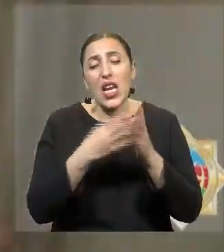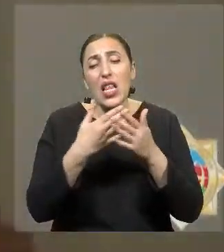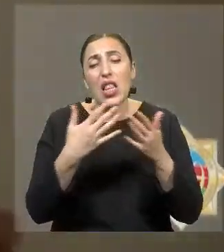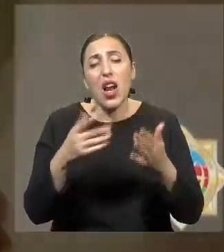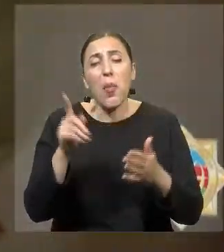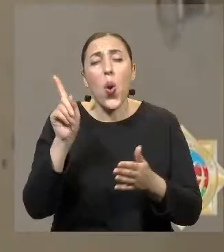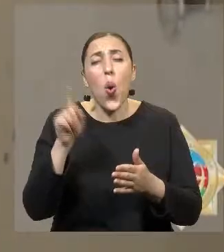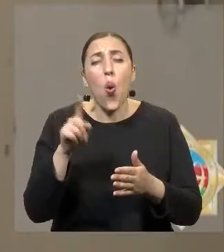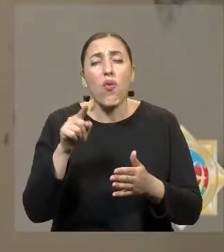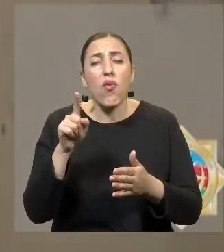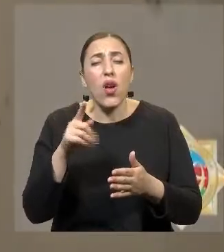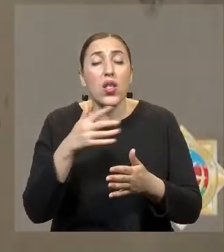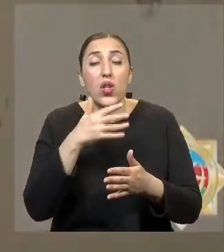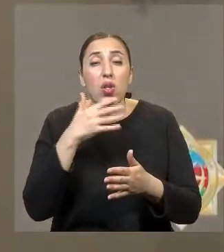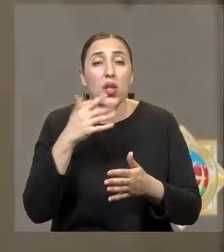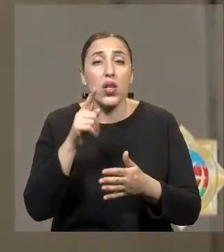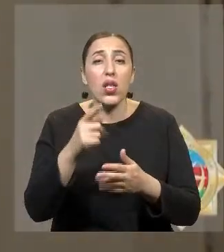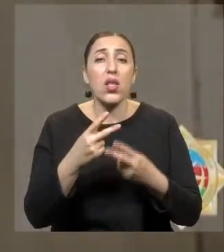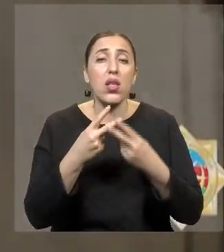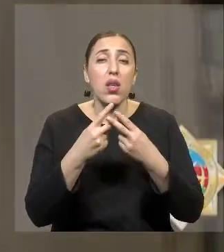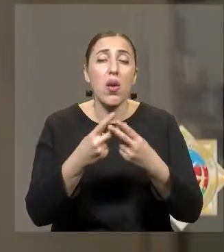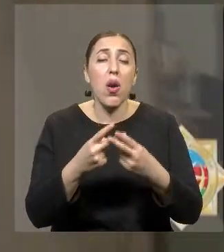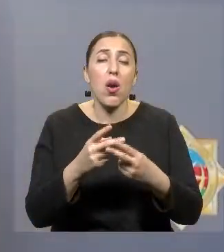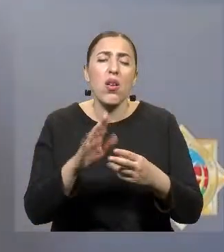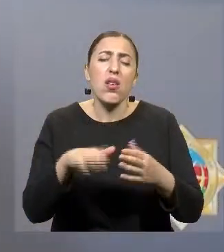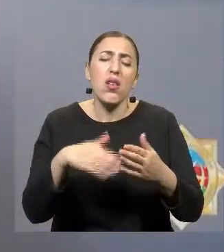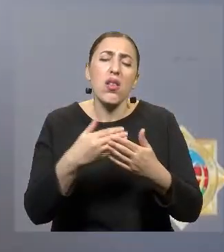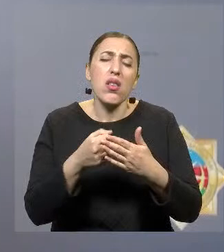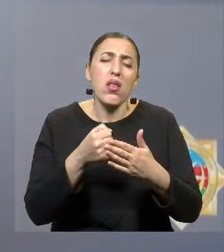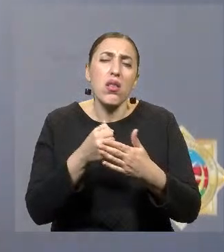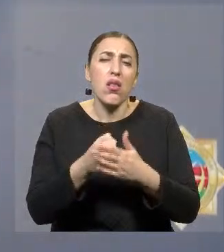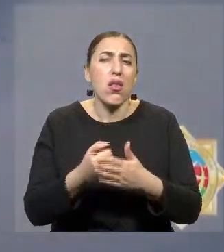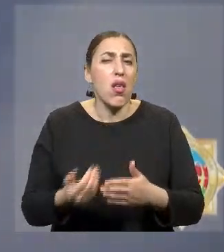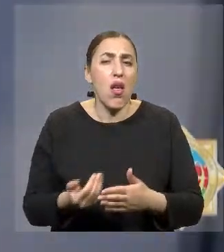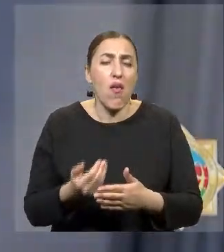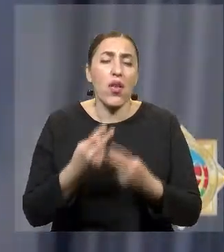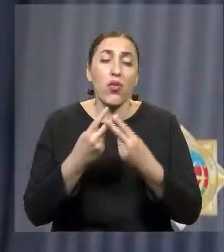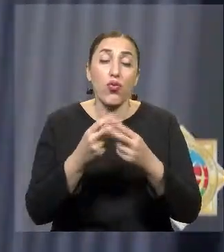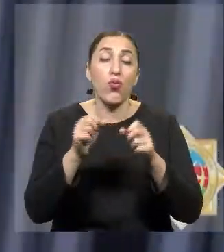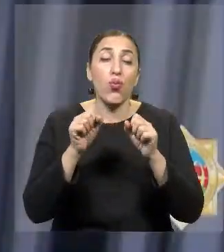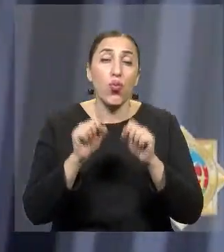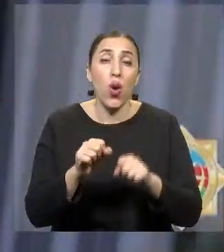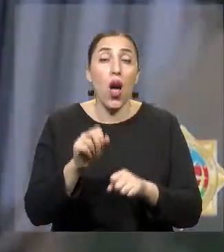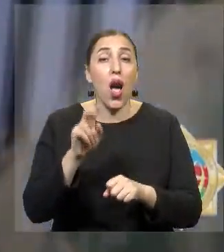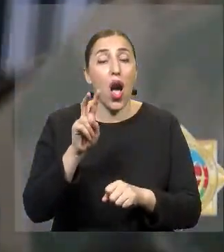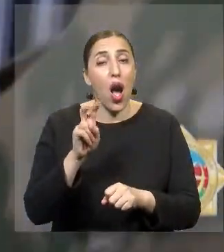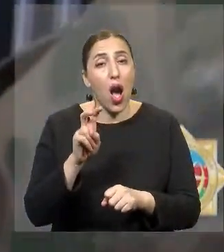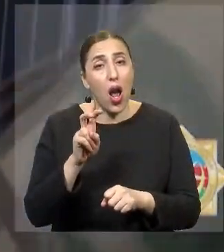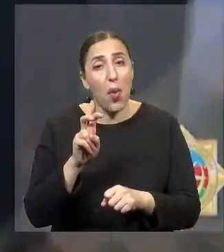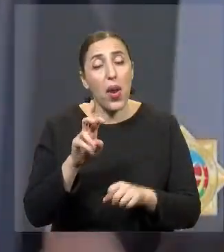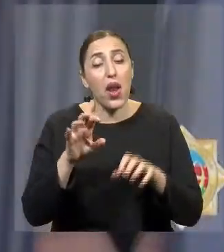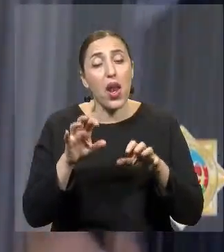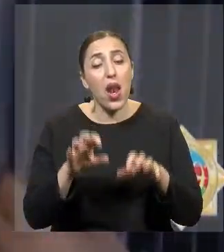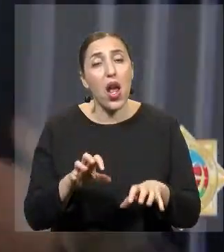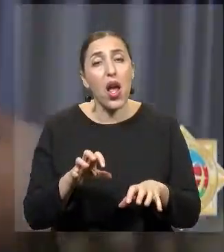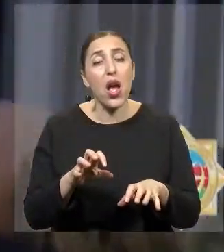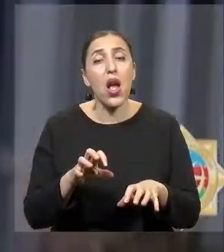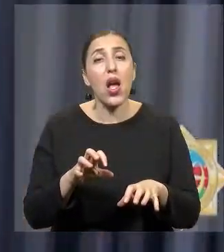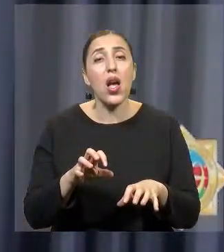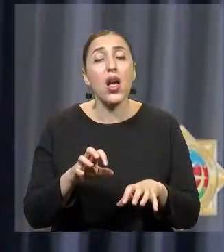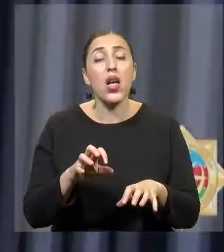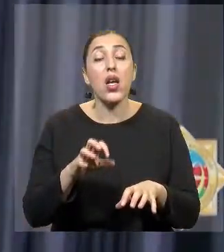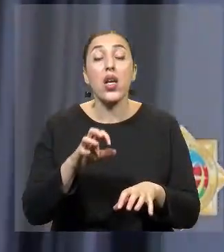հոտվածներով, որոնցով նակարող է դատապարտվել ընթուպցը մահ ազրտազրկման։ դրանք են մեջ բերում եմ լրնային գարաբաղի նախագահի պաշտոնը